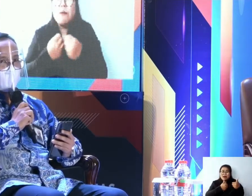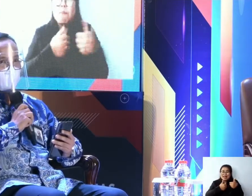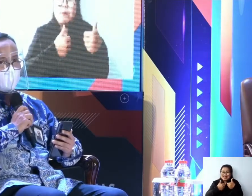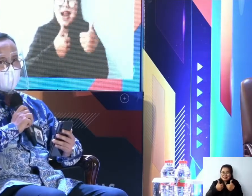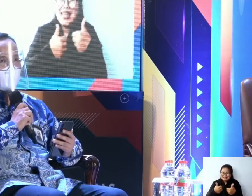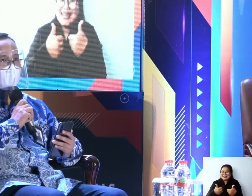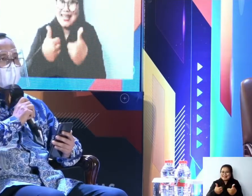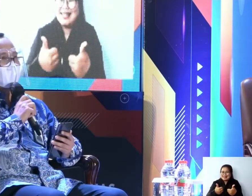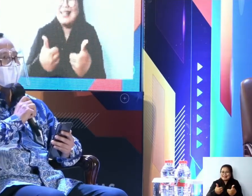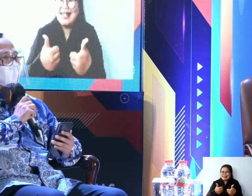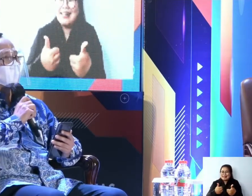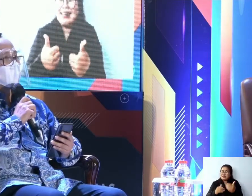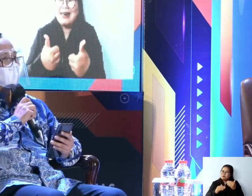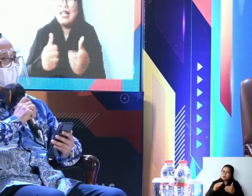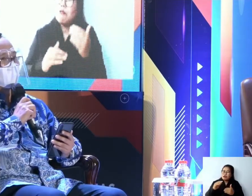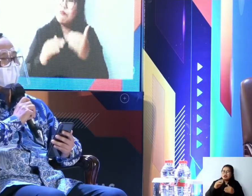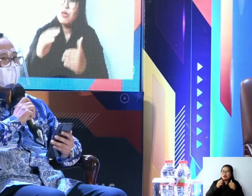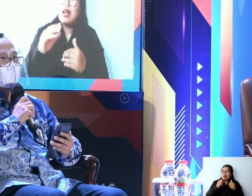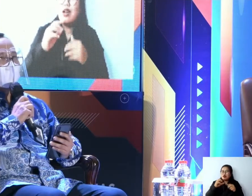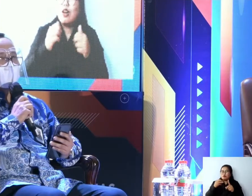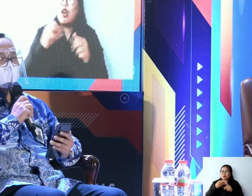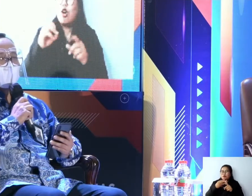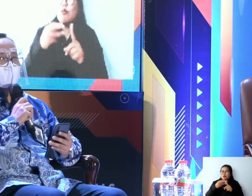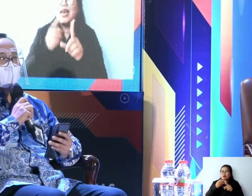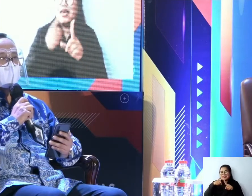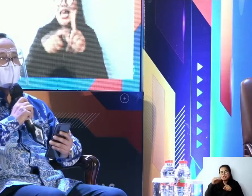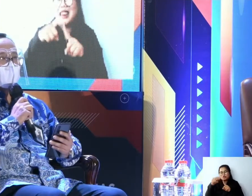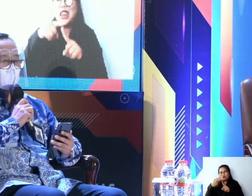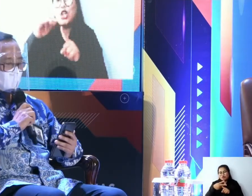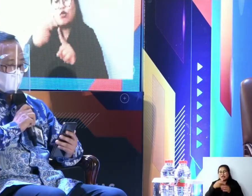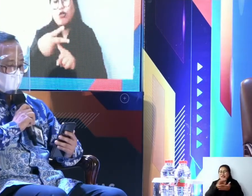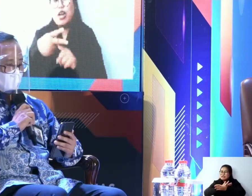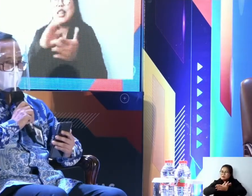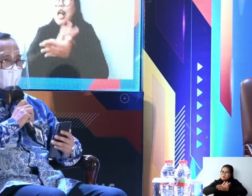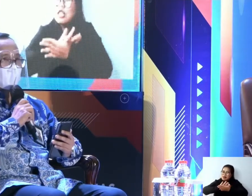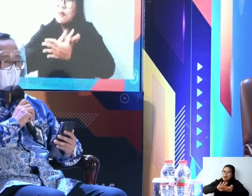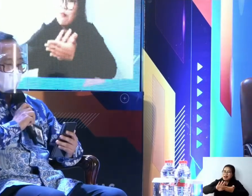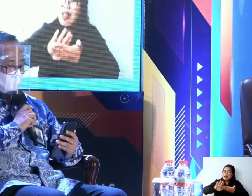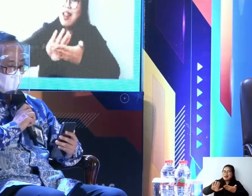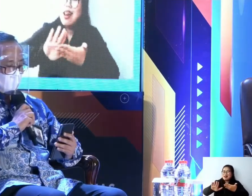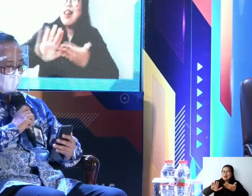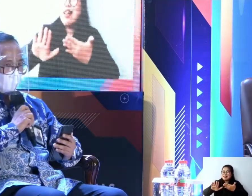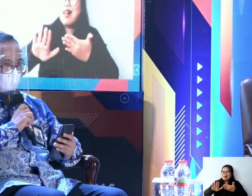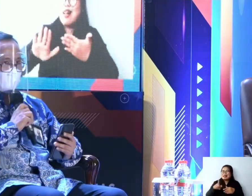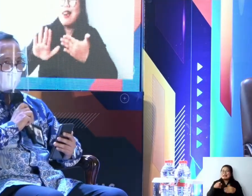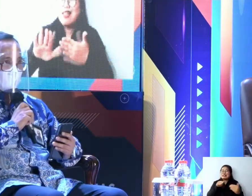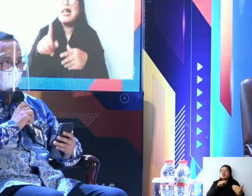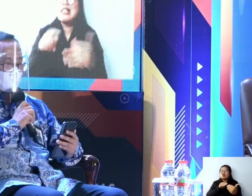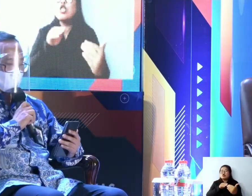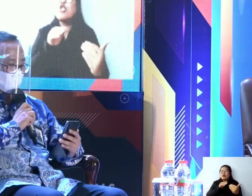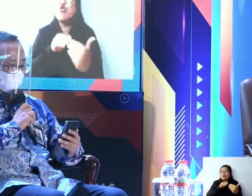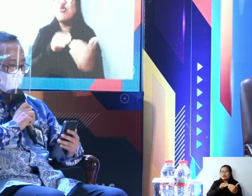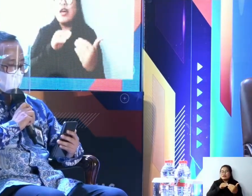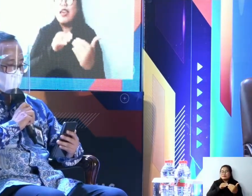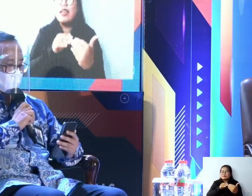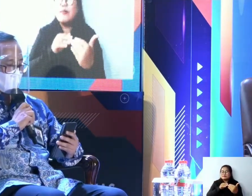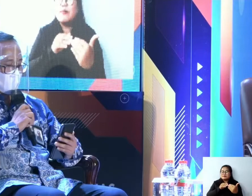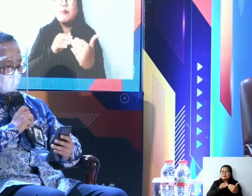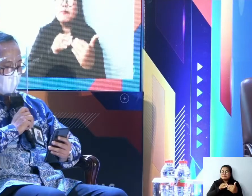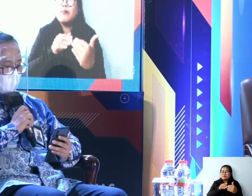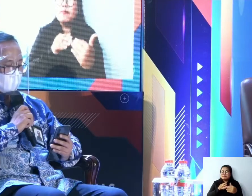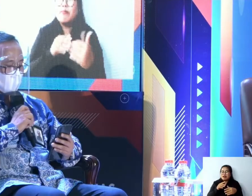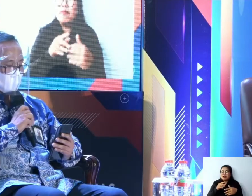akuntabel transparan dan sesuai dengan apa yang sesuai dengan peraturan